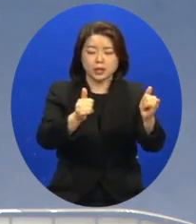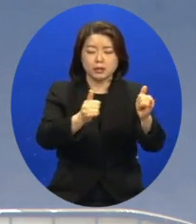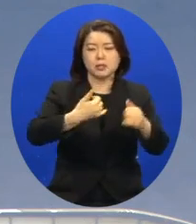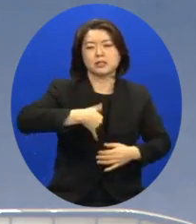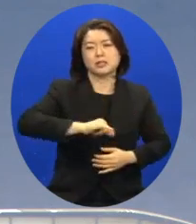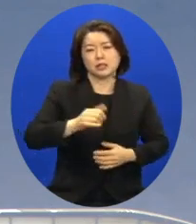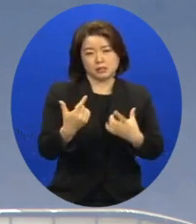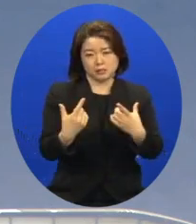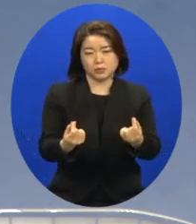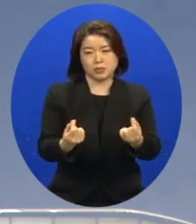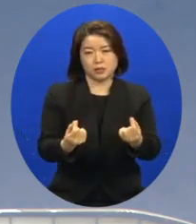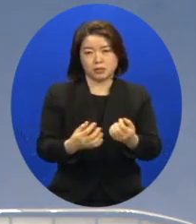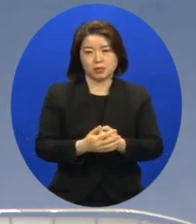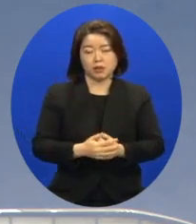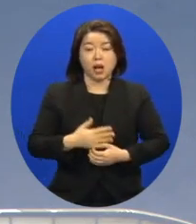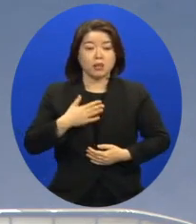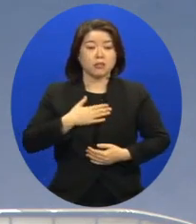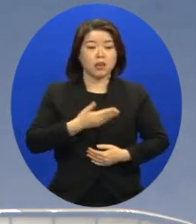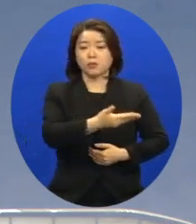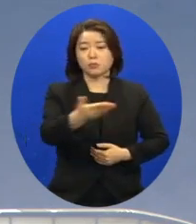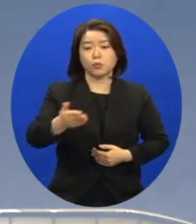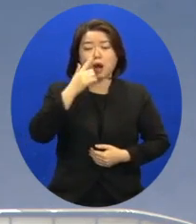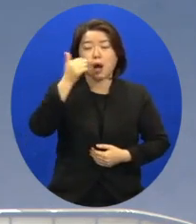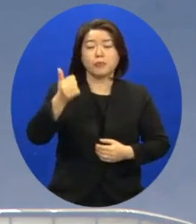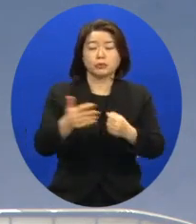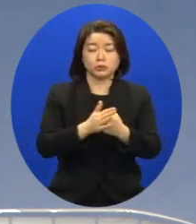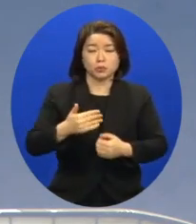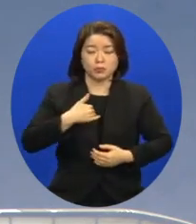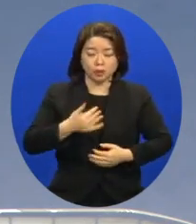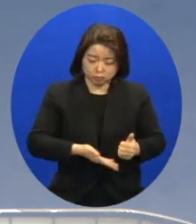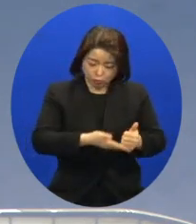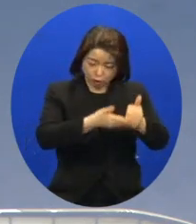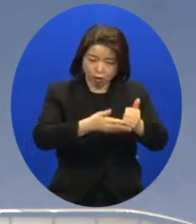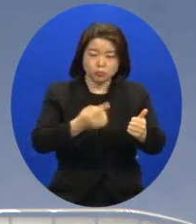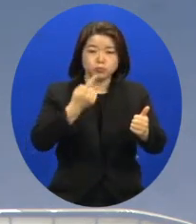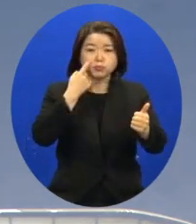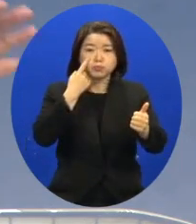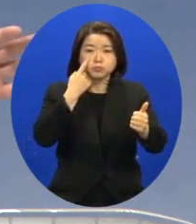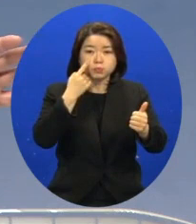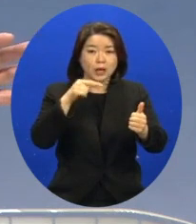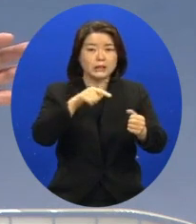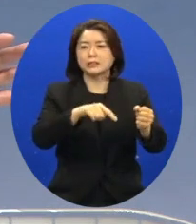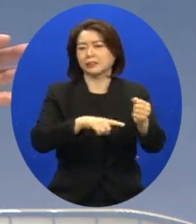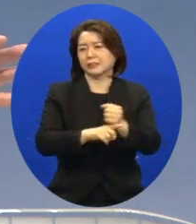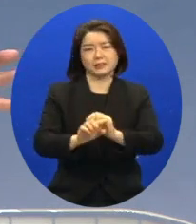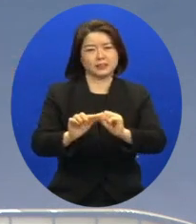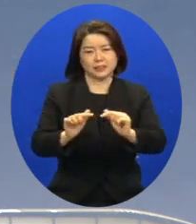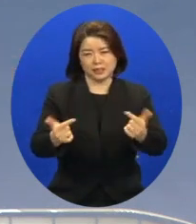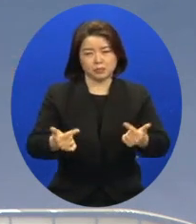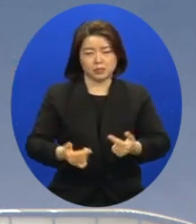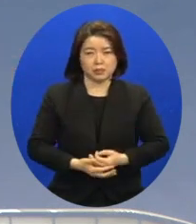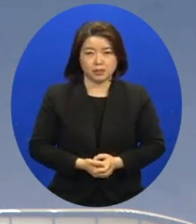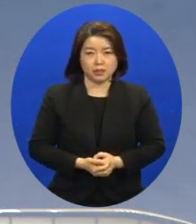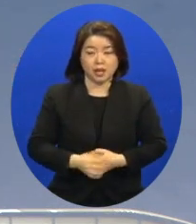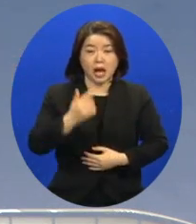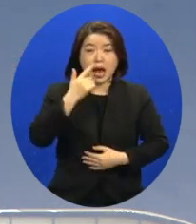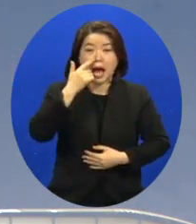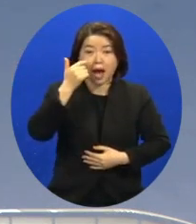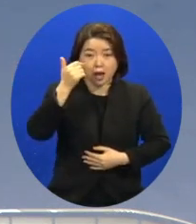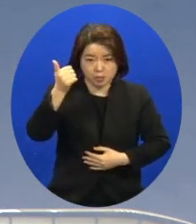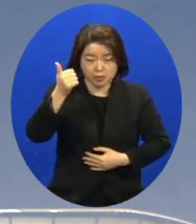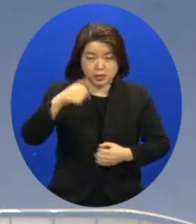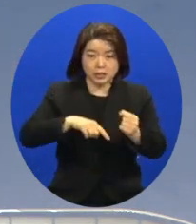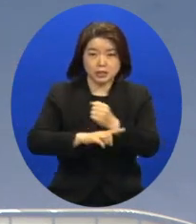말씀은 사도 바울이 내가 너희들의 아버지니까 나를 잘 대접하라 그런 의미가 아닙니다. 아버지라고 하는